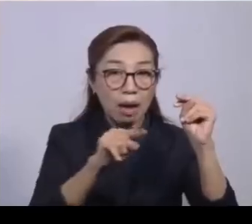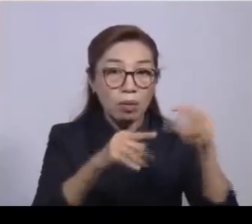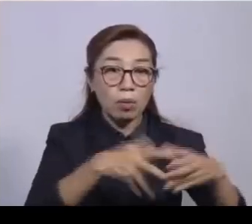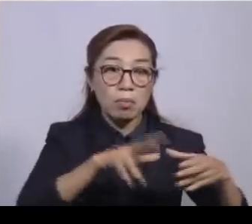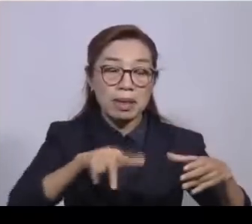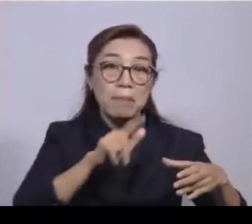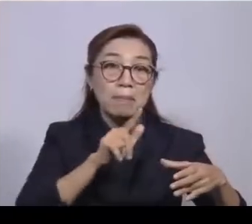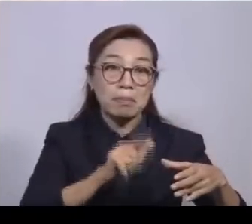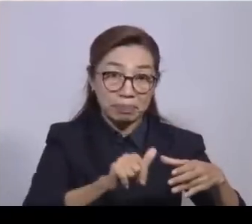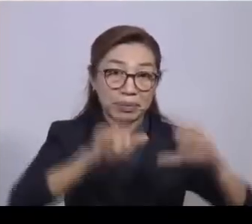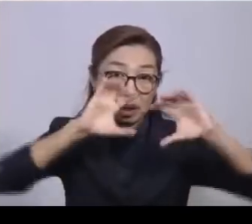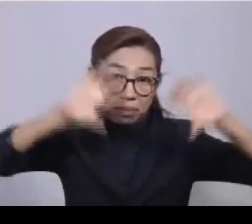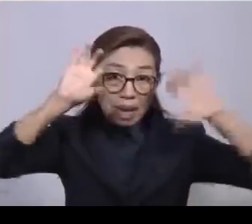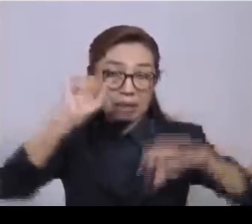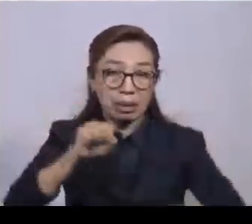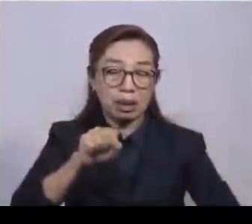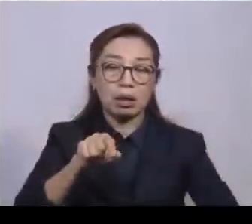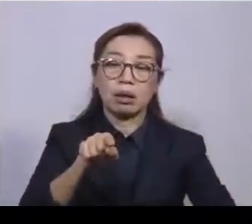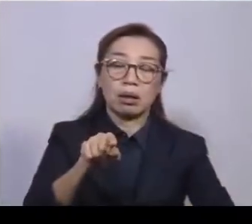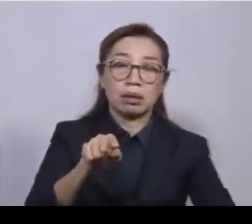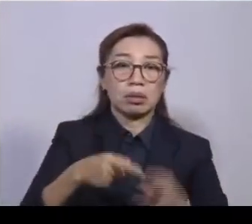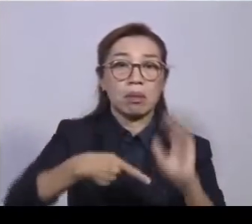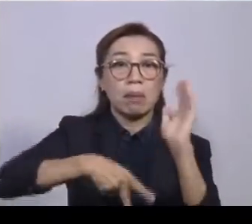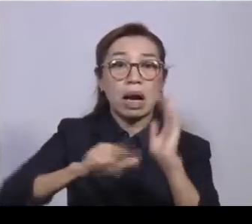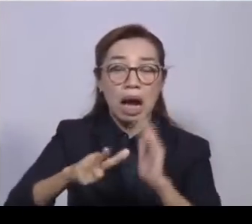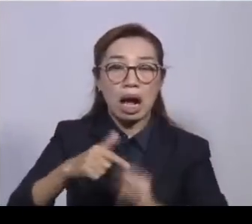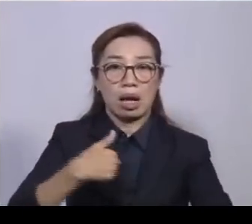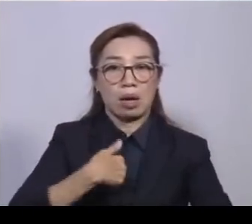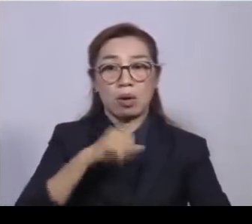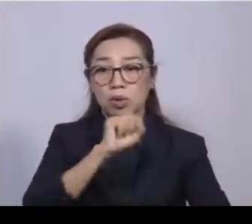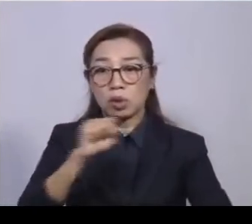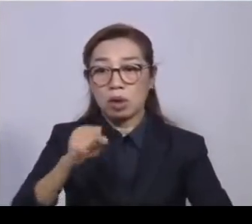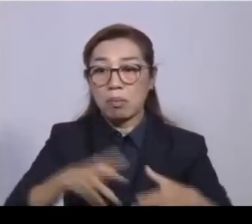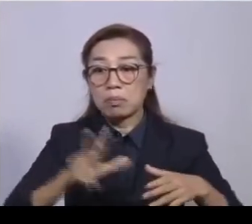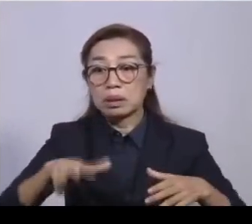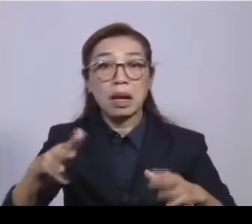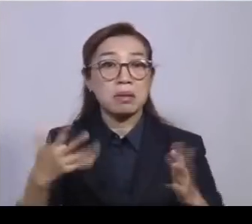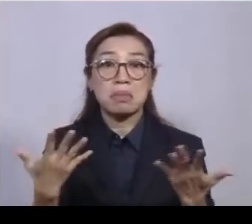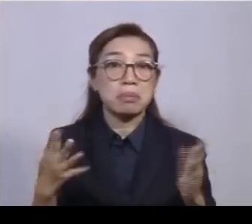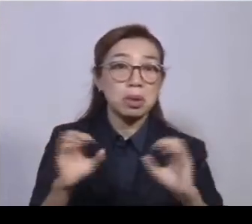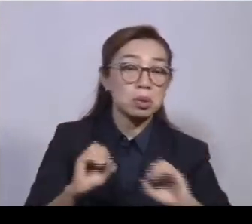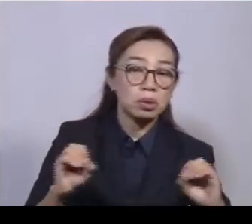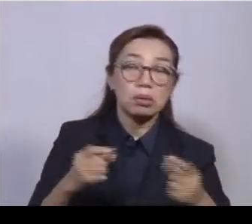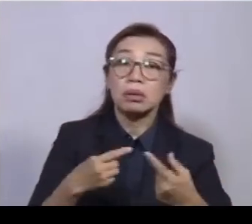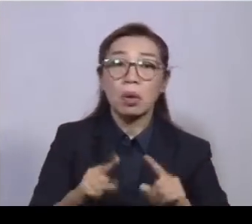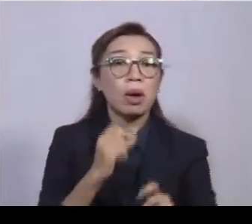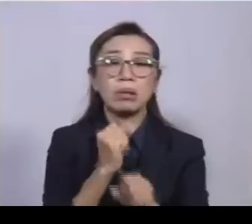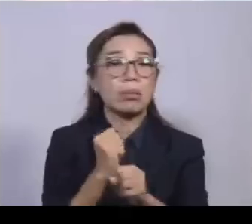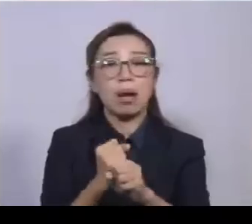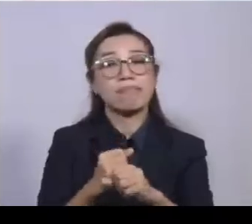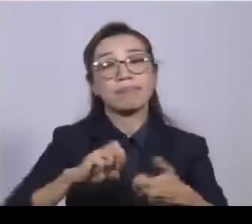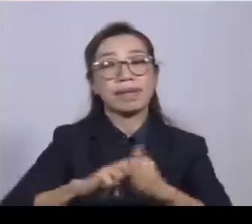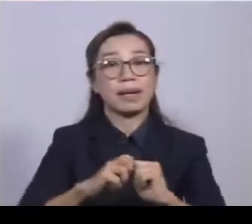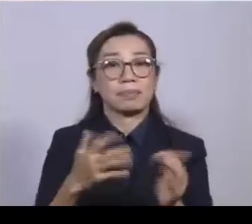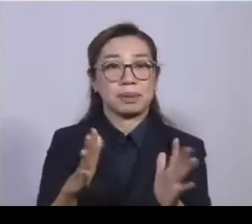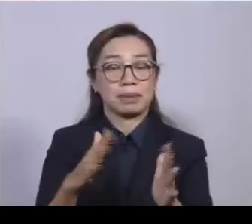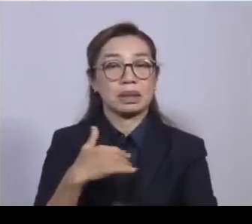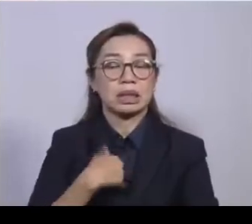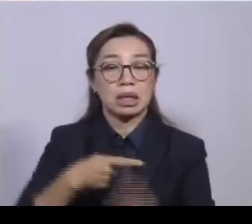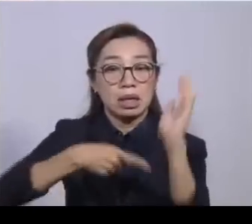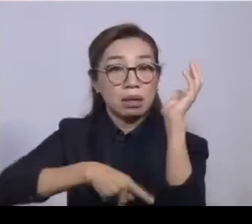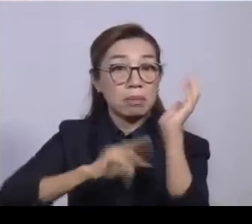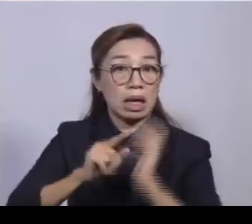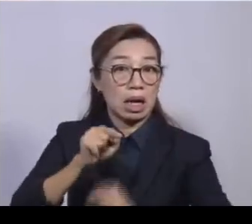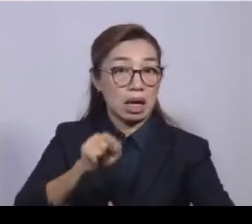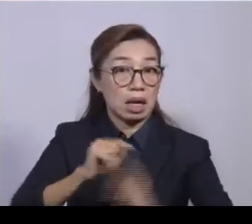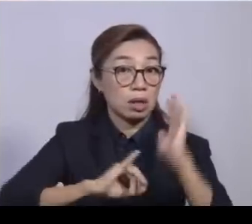ของเพื่อไทยก็ยืนยันว่าแม้จะไม่มีสสในพื้นที่ก็จะไม่เป็นอุปสรรคในการทำงานโดยระบุนะครับว่าพังงา